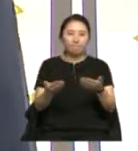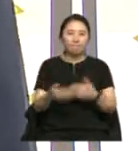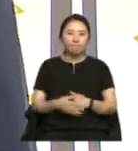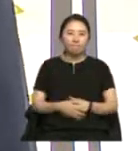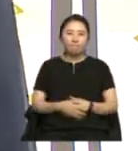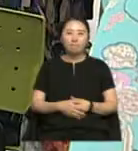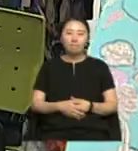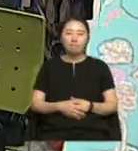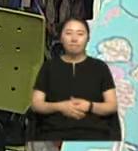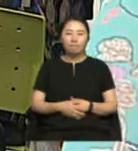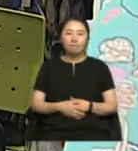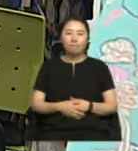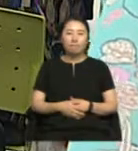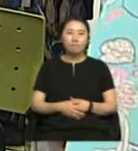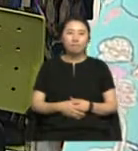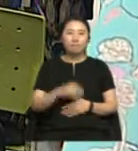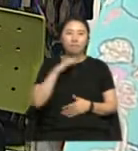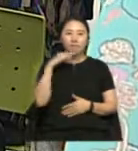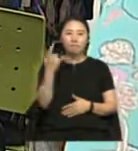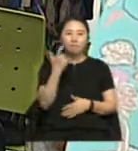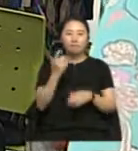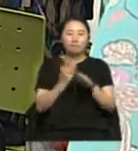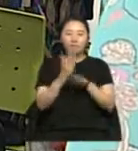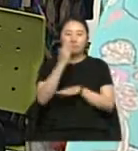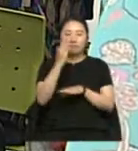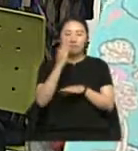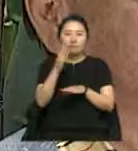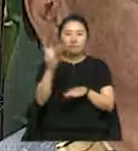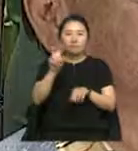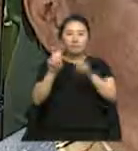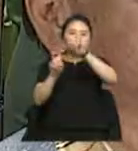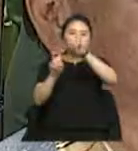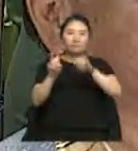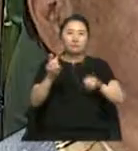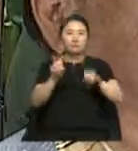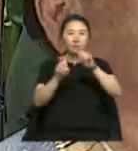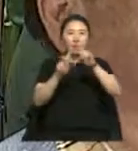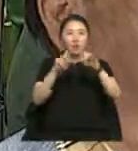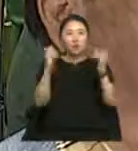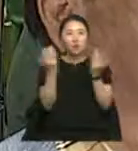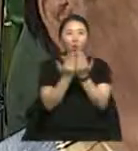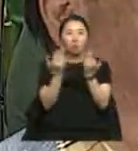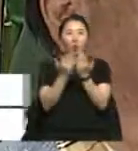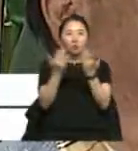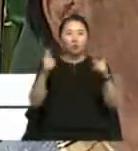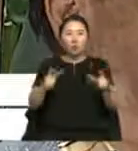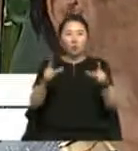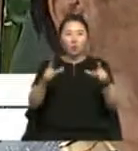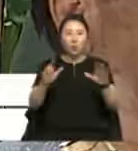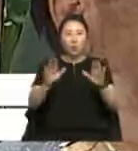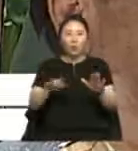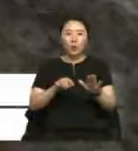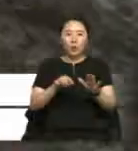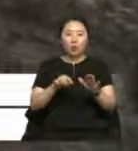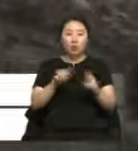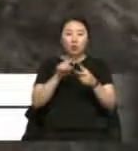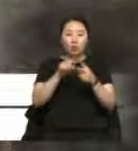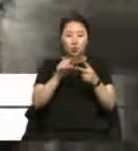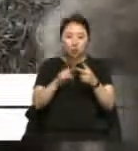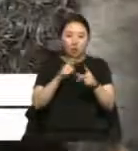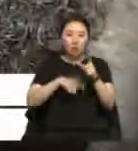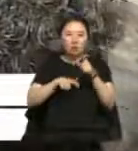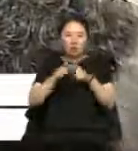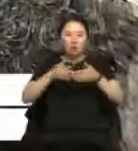나갈 예정입니다. 60대 이상 노인 인구 비율이 20%에 가까운 성북구. 올해 말까지 두 곳의